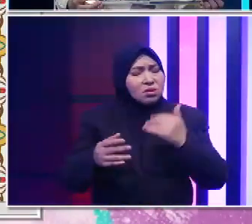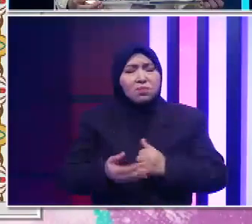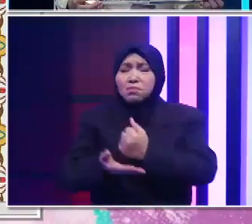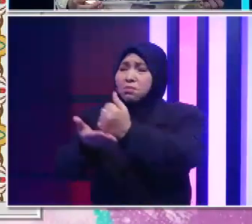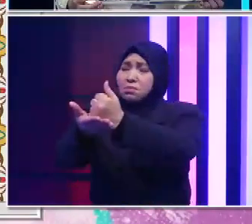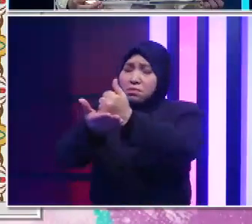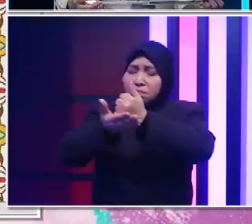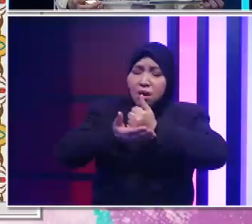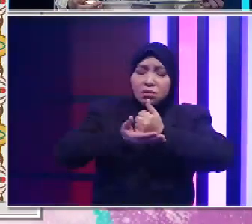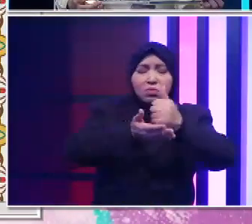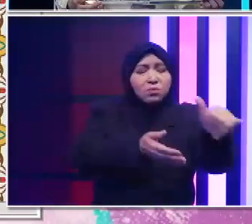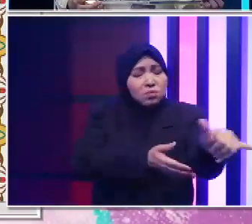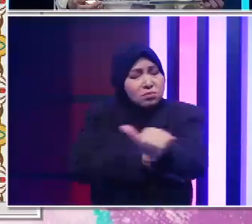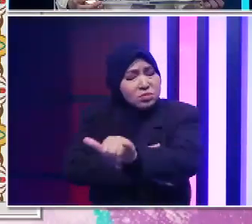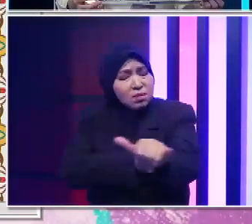khozim